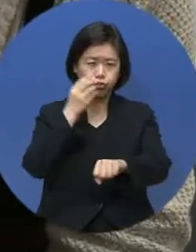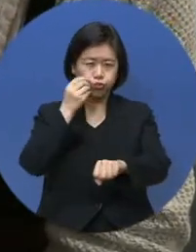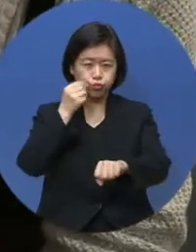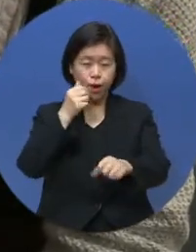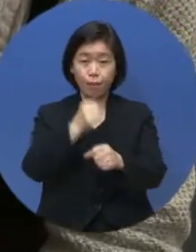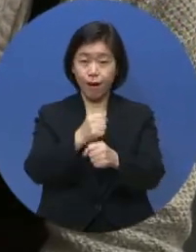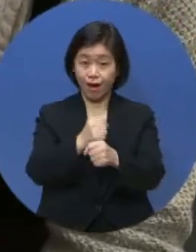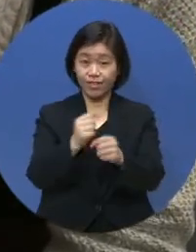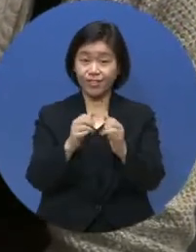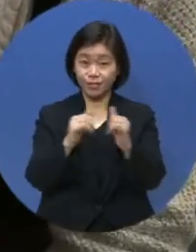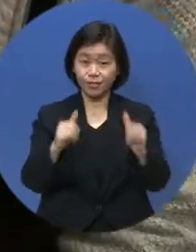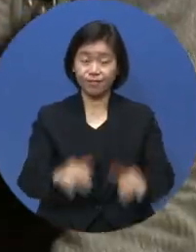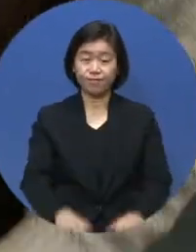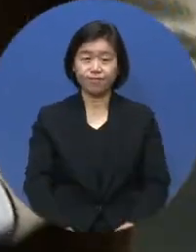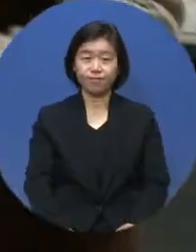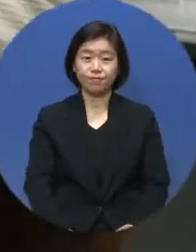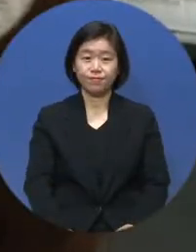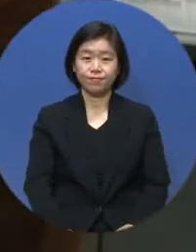직원들.